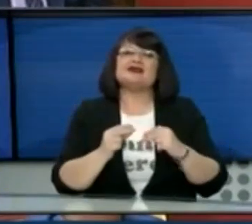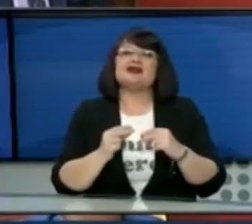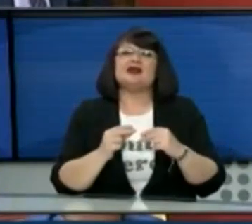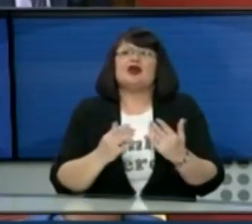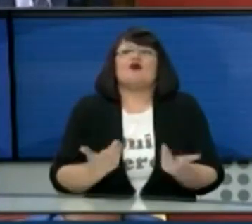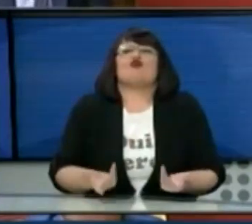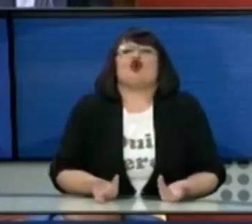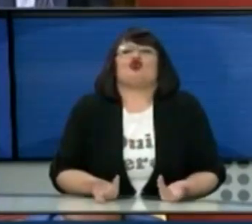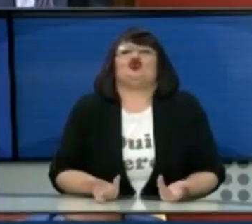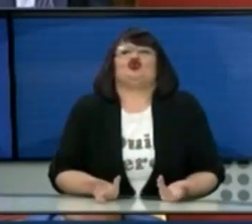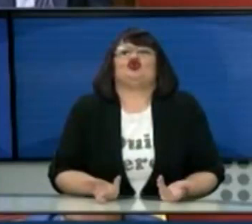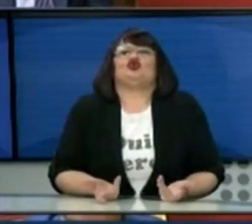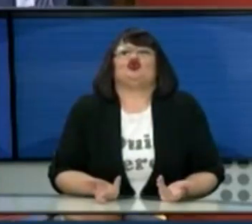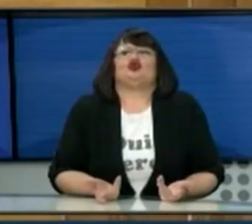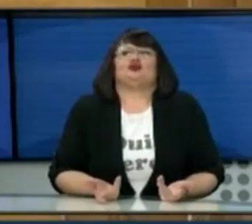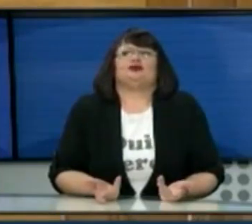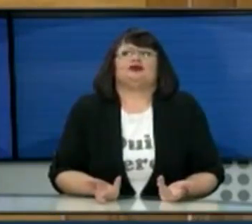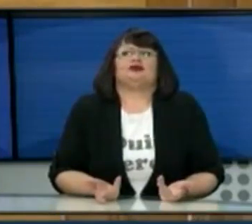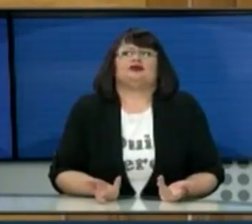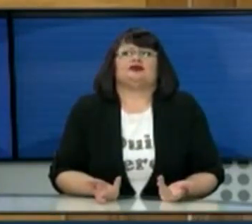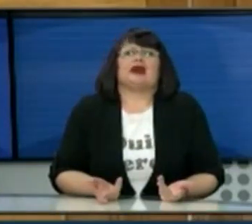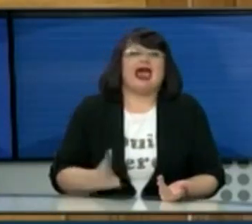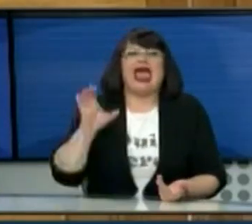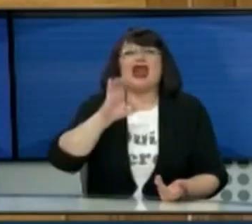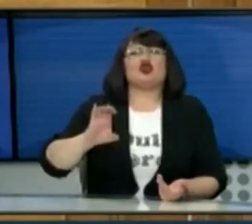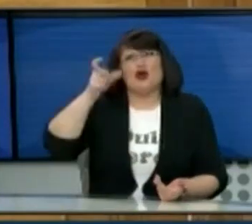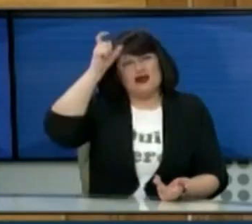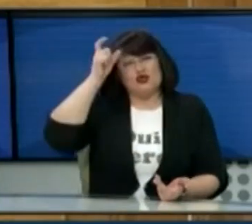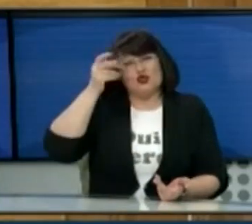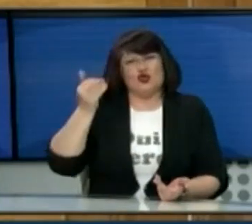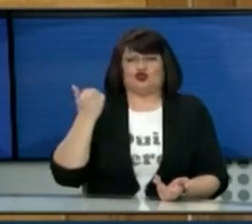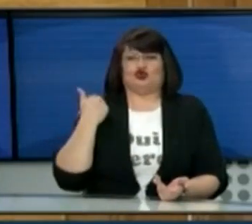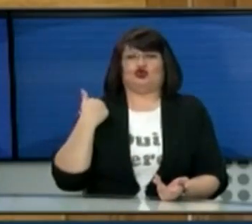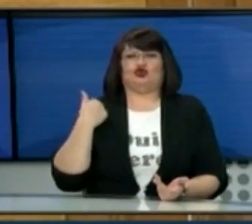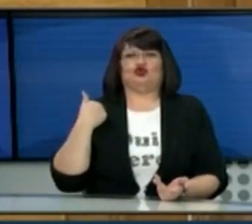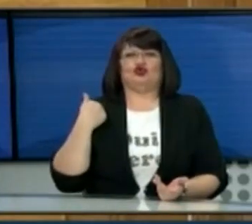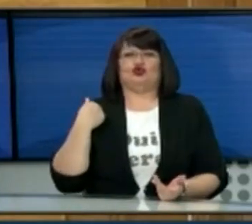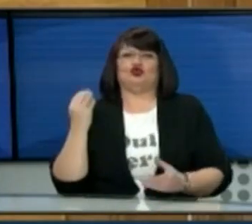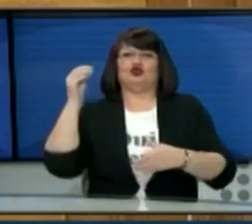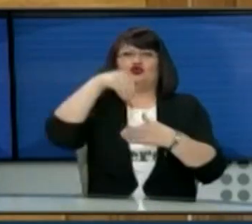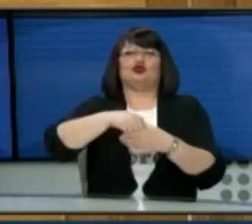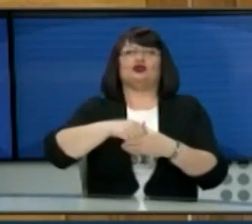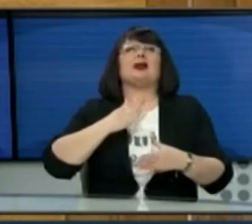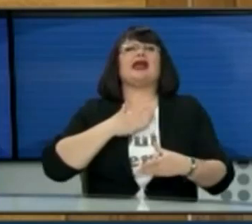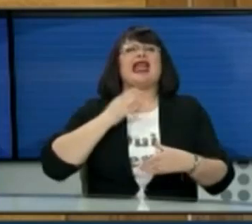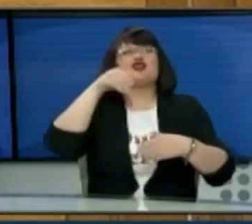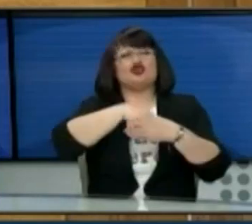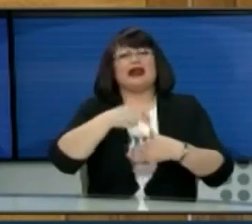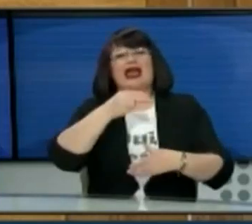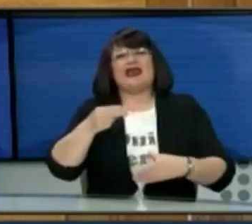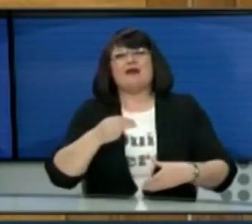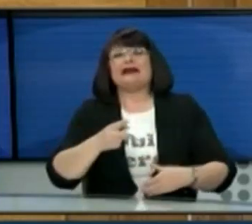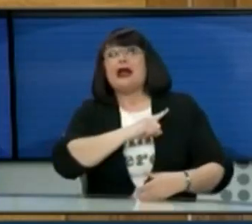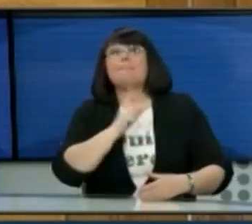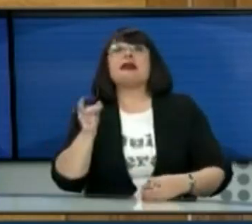να εξηγήσω τις παροτρύνσεις του κύριου Ερντογάν και την ομή παρέμβασή του στα εσωτερικά της χώρας, λέγοντας